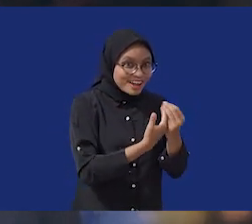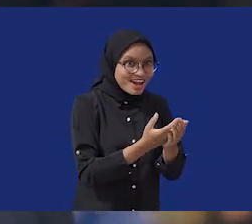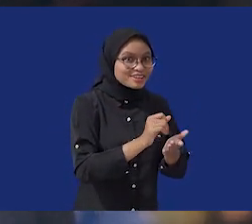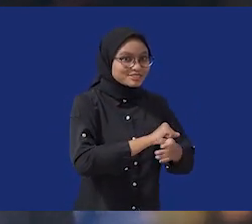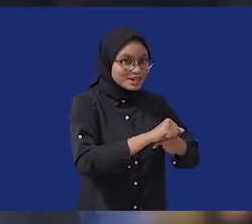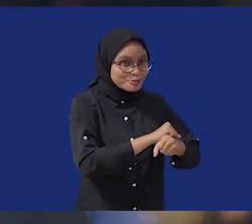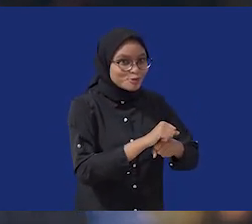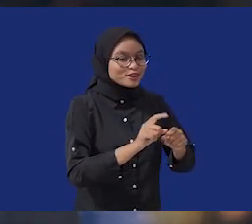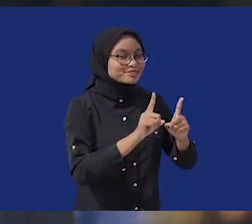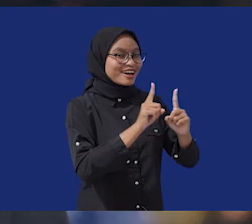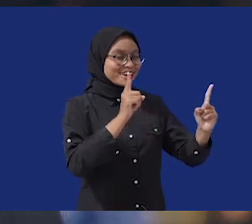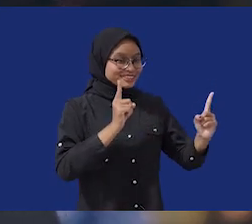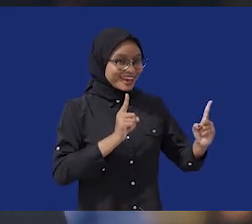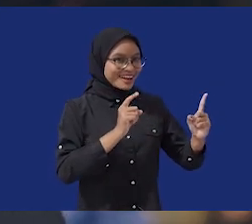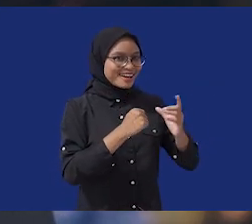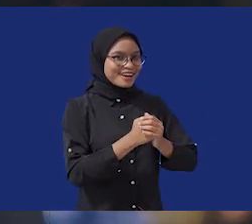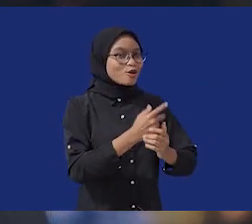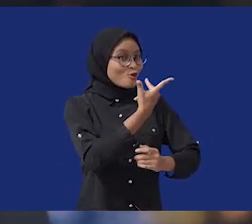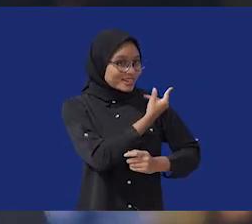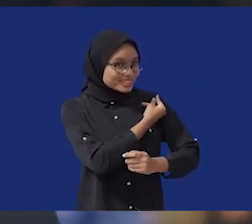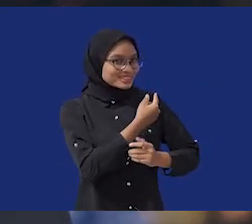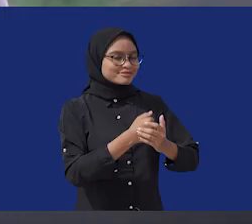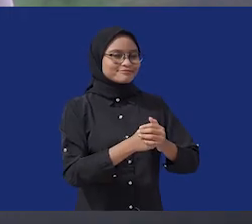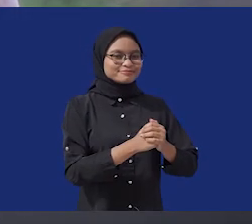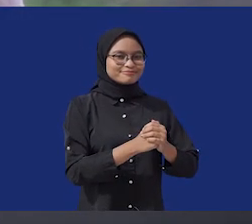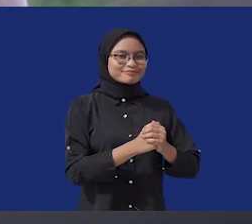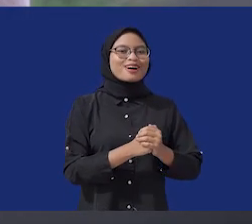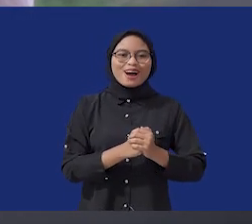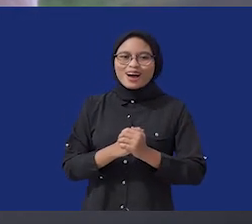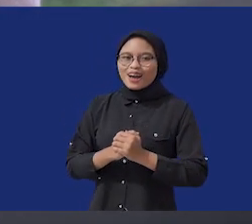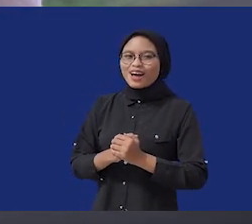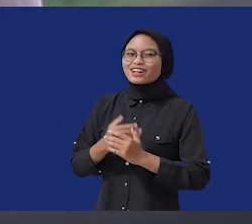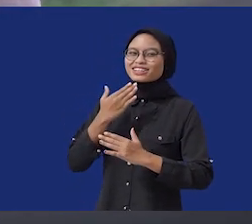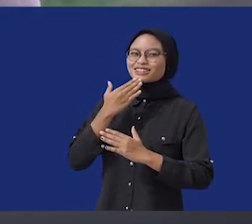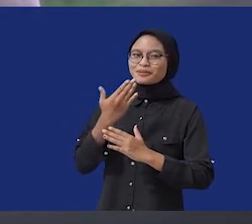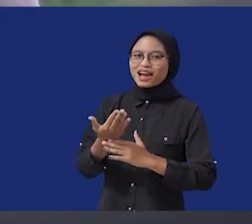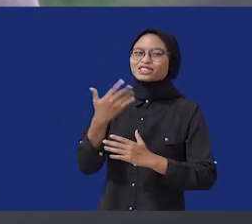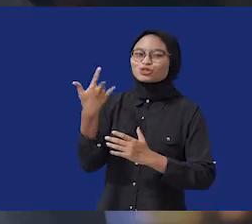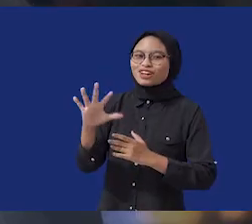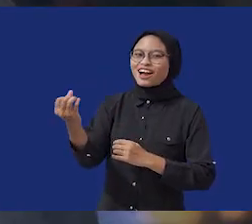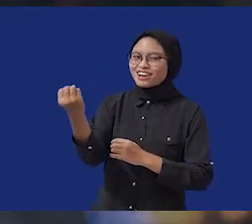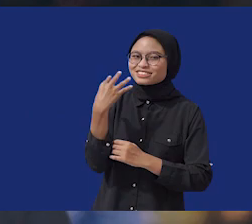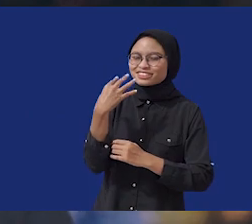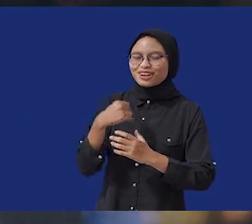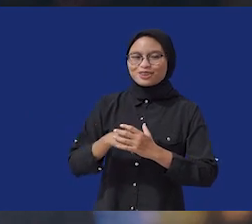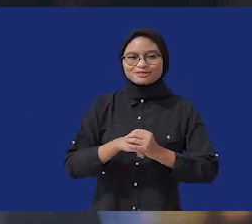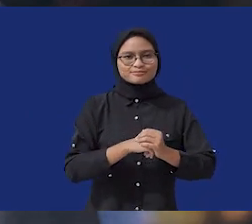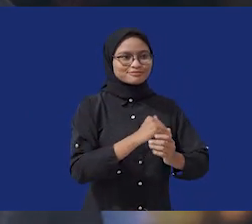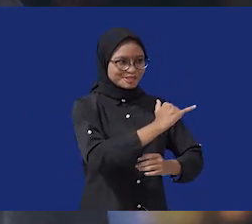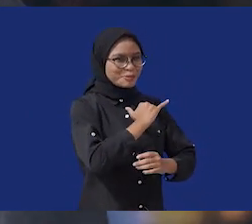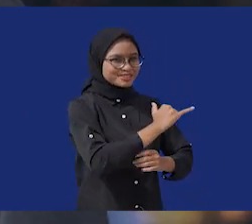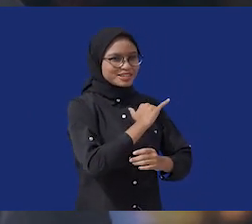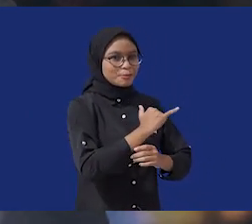sabun, jaga jarak, dan ikut vaksinasi kalau su ada. Baik, su bapak. Makasih yo suka ingat ketong. Iya, Ma.